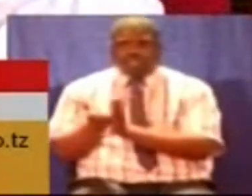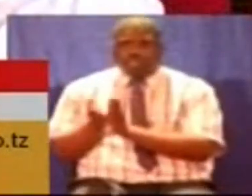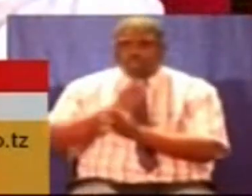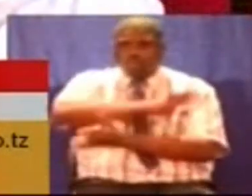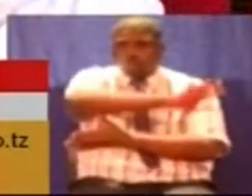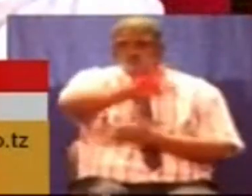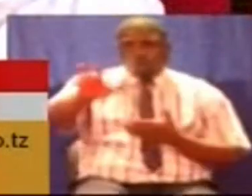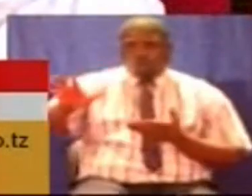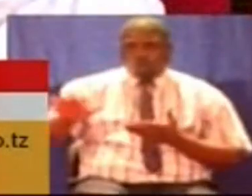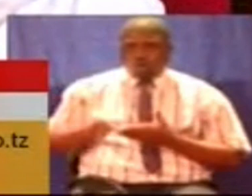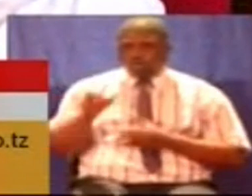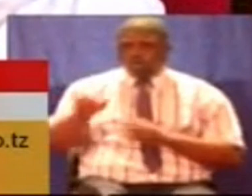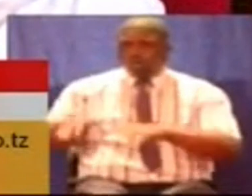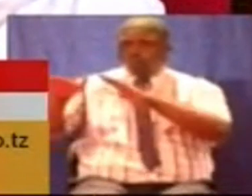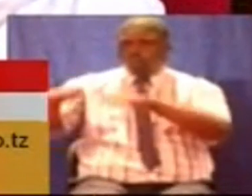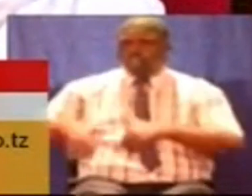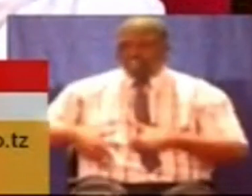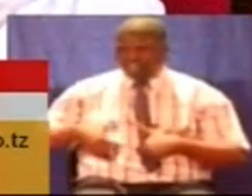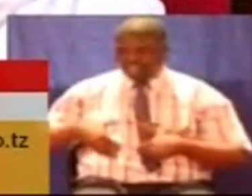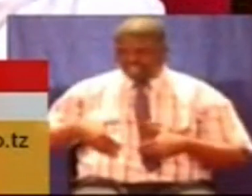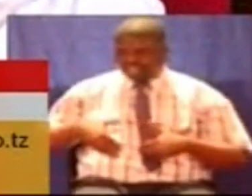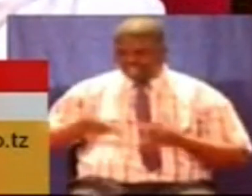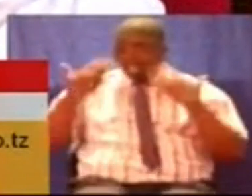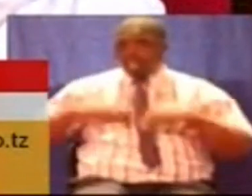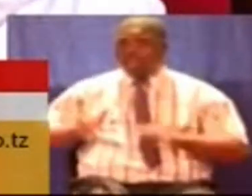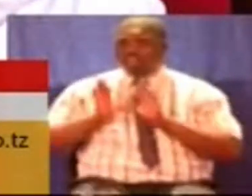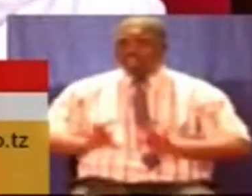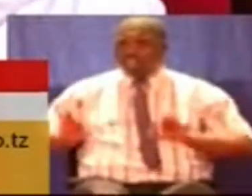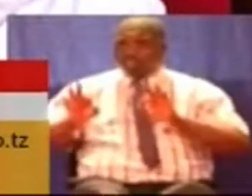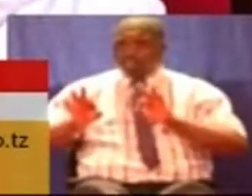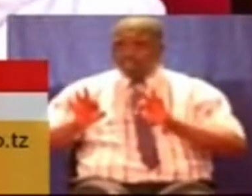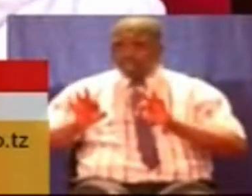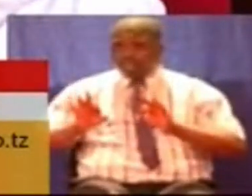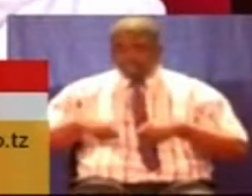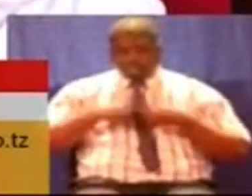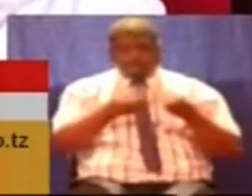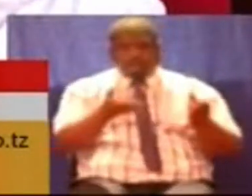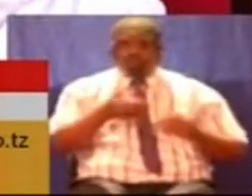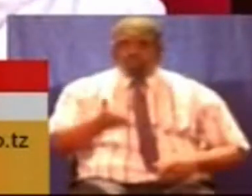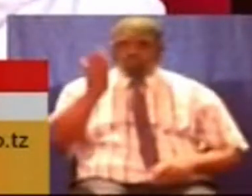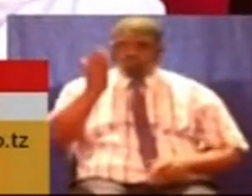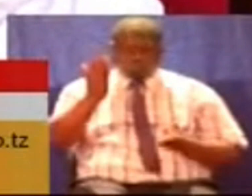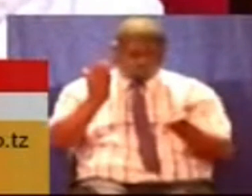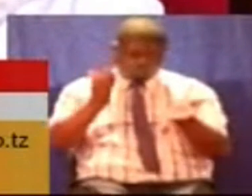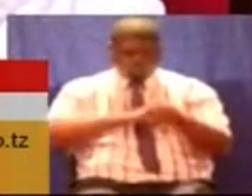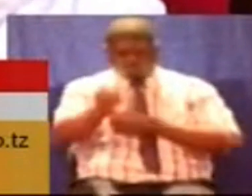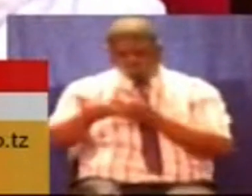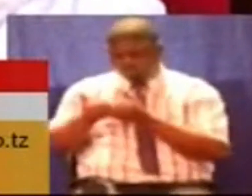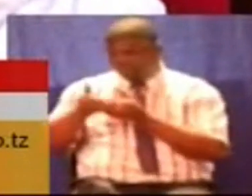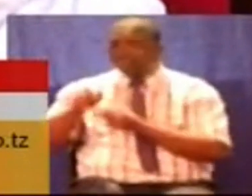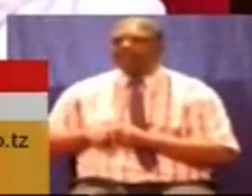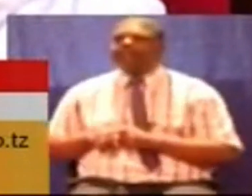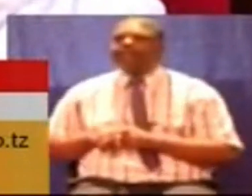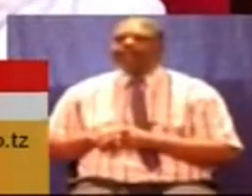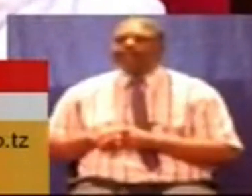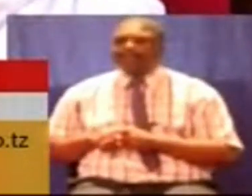kwa pamoja, Mungu awape afya njema ili Mungu ajalie na muweze kurudi tena. Mheshimiwa Spika, kwanza